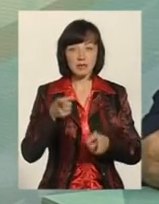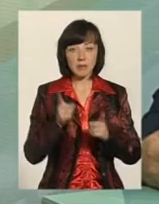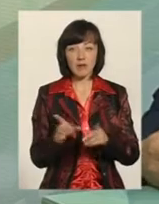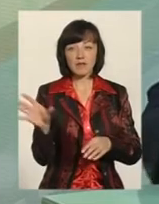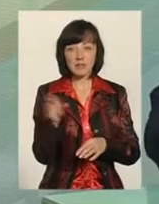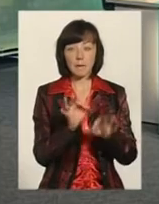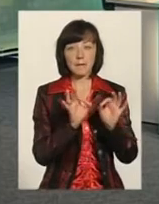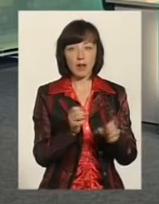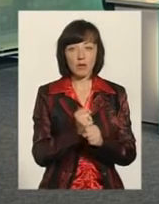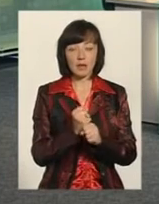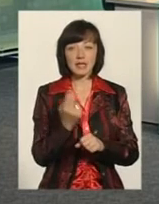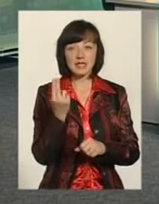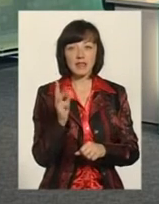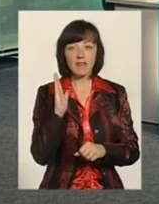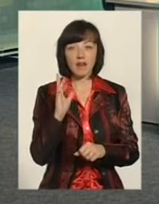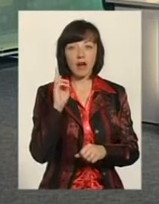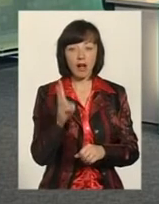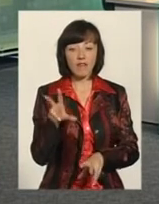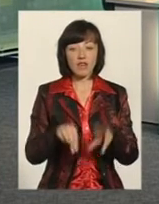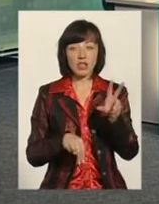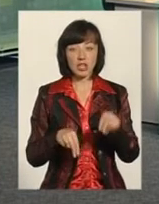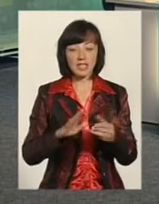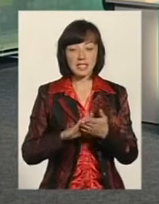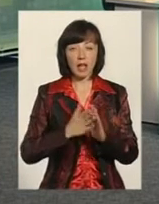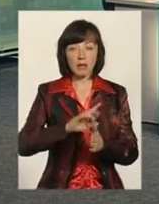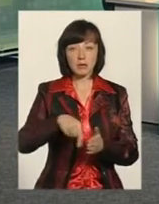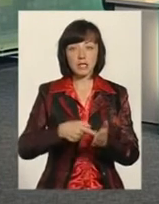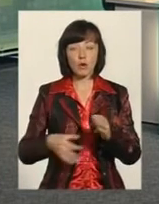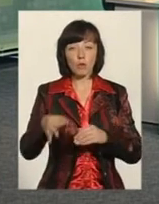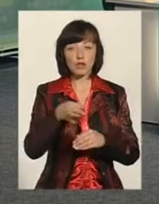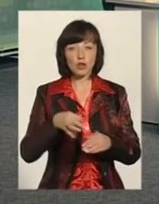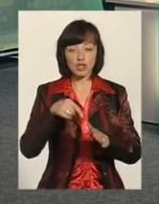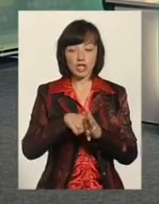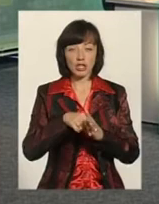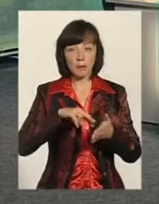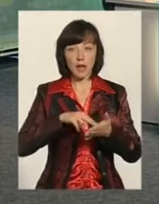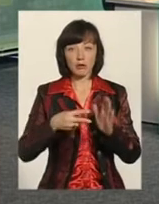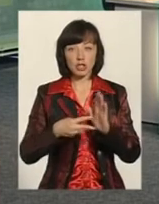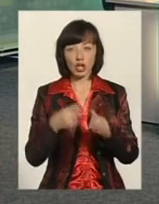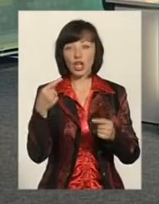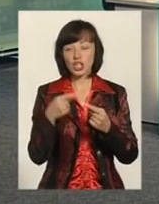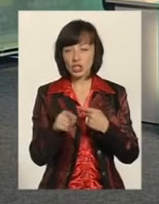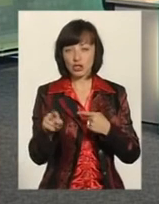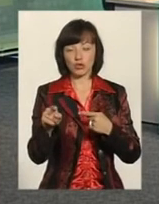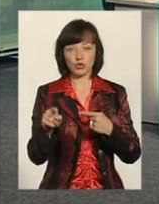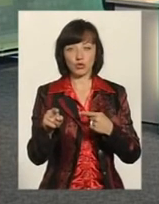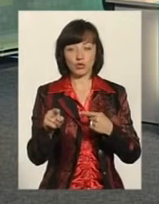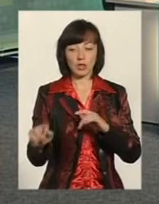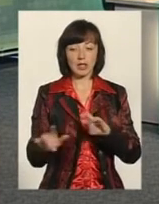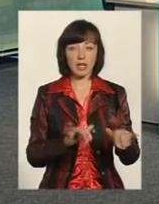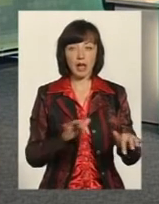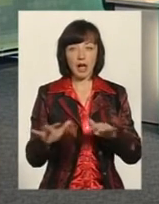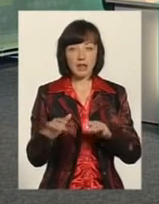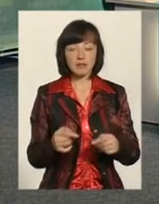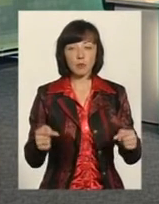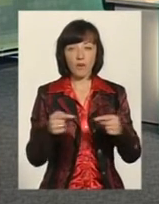правильно чиняли. ЦВК рахує, що оскільки статус міста обласного значення передбачає іншу діяльність